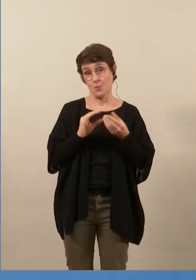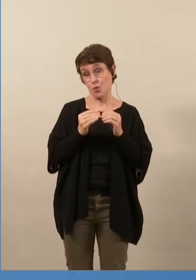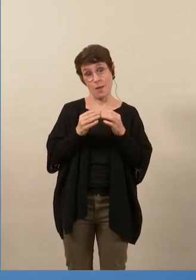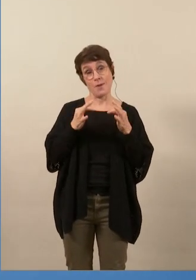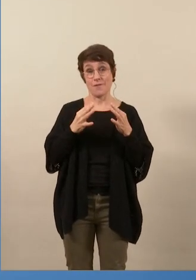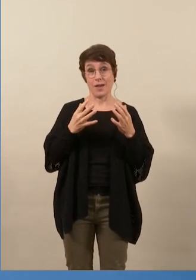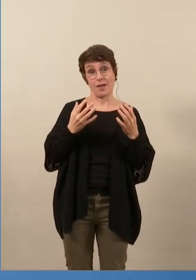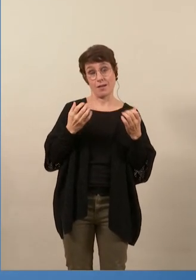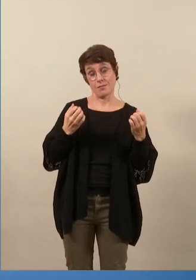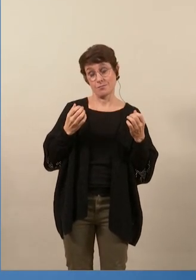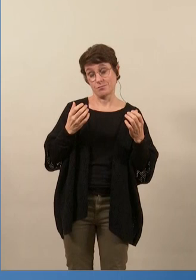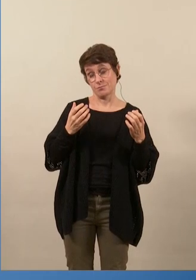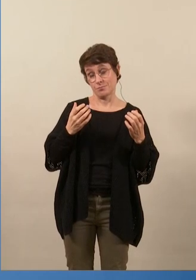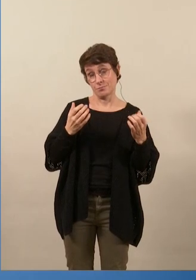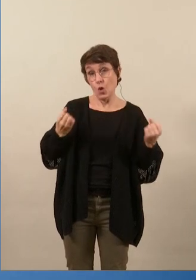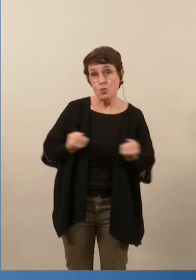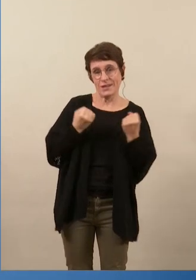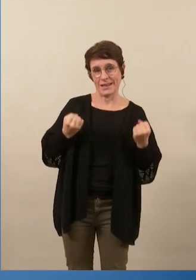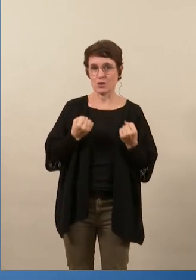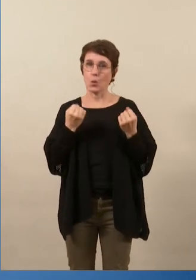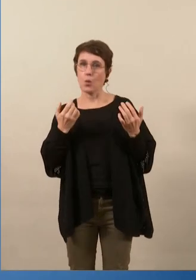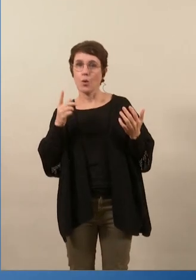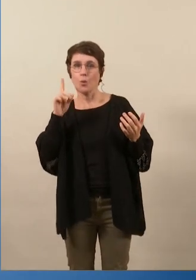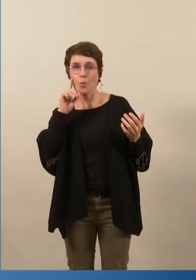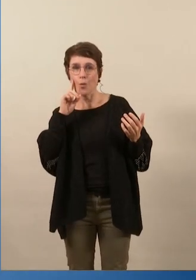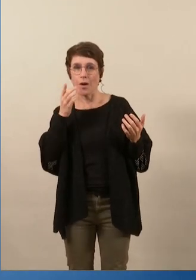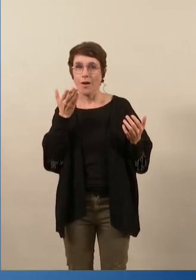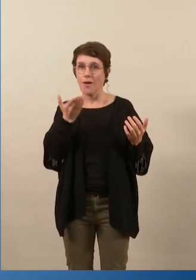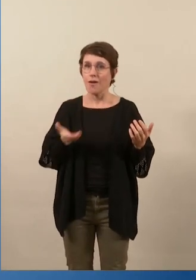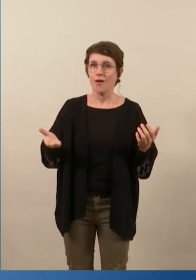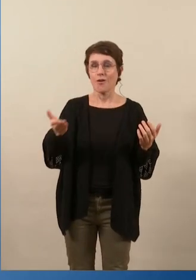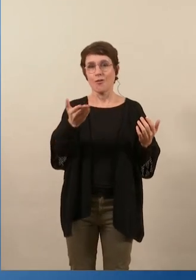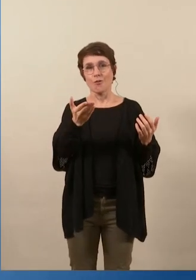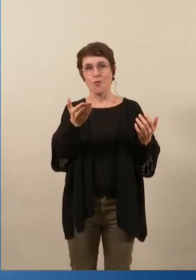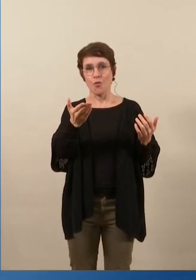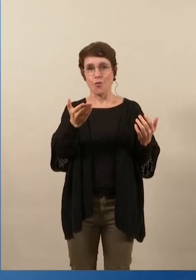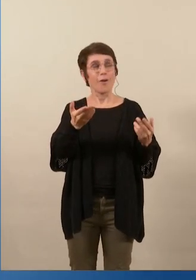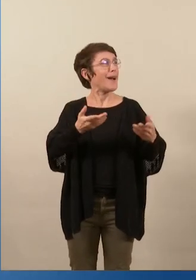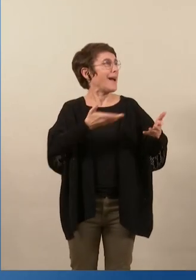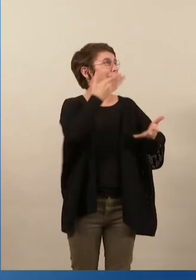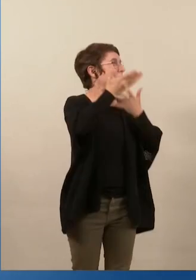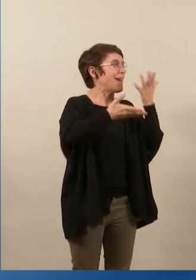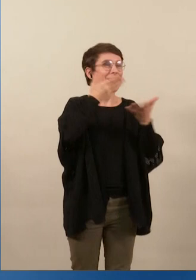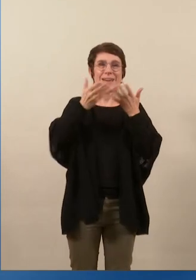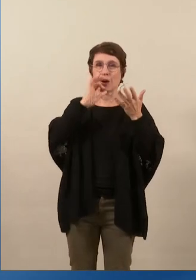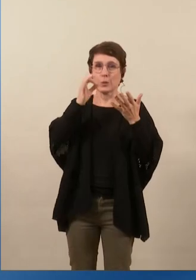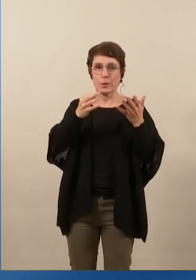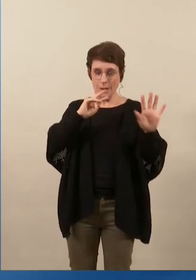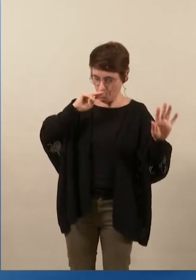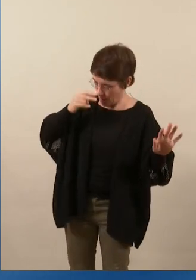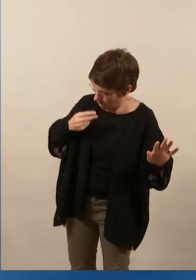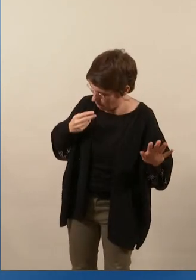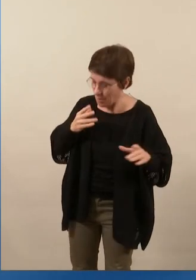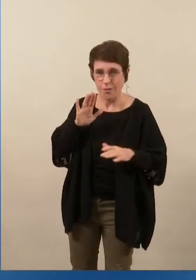ailleurs aussi a cela laisse penser que vous êtes incapable de cette remise en question pourtant malheureusement les